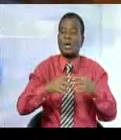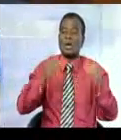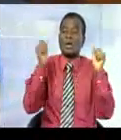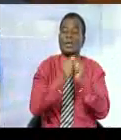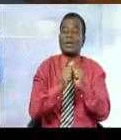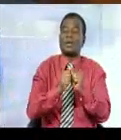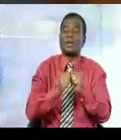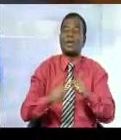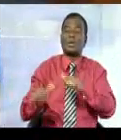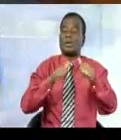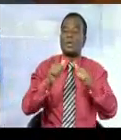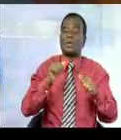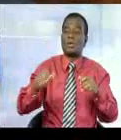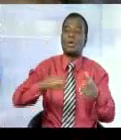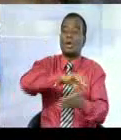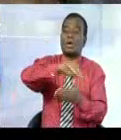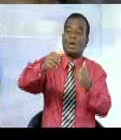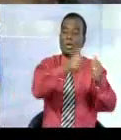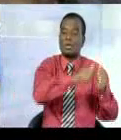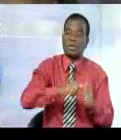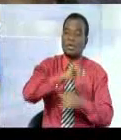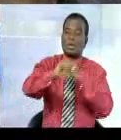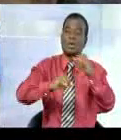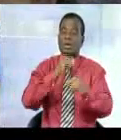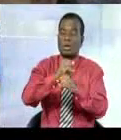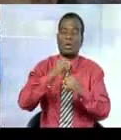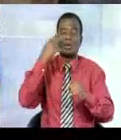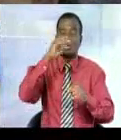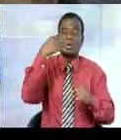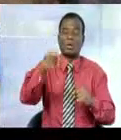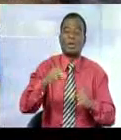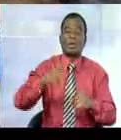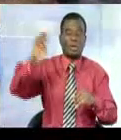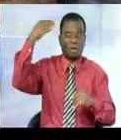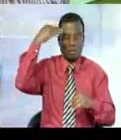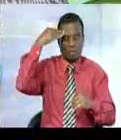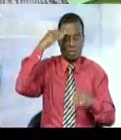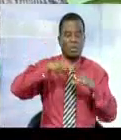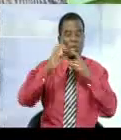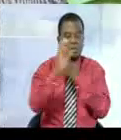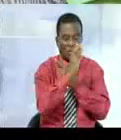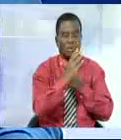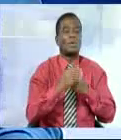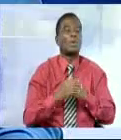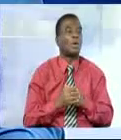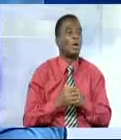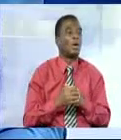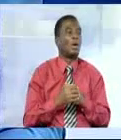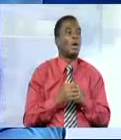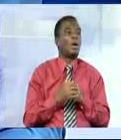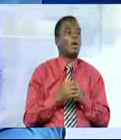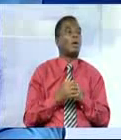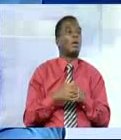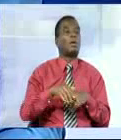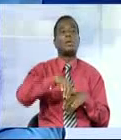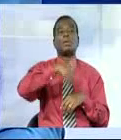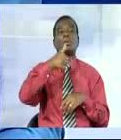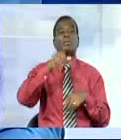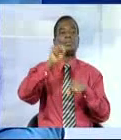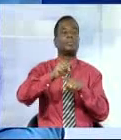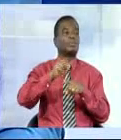une action conjuguée de l'Organisation internationale de la francophonie et du ministère de la Culture. Autre sujet,